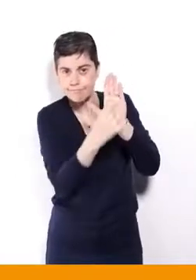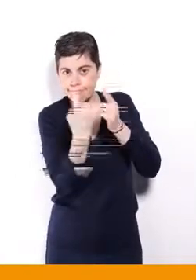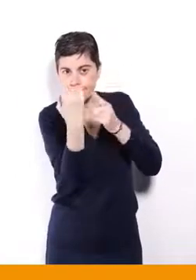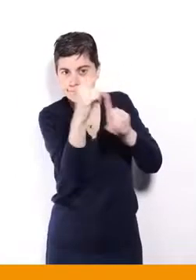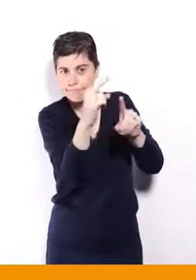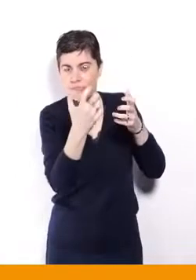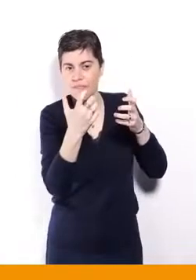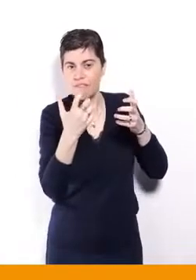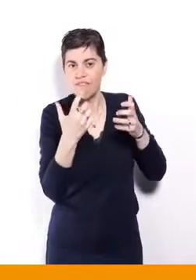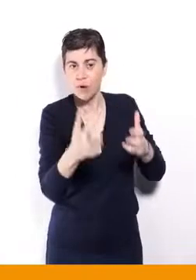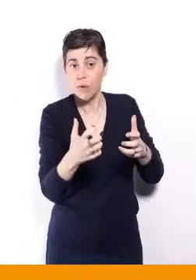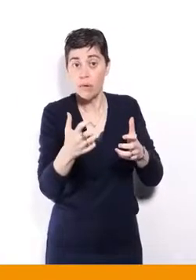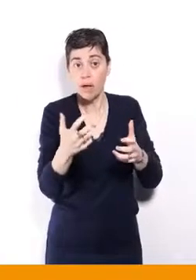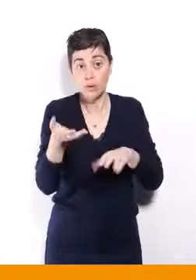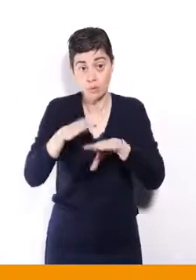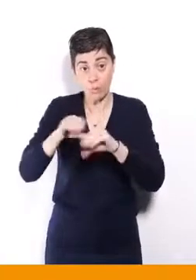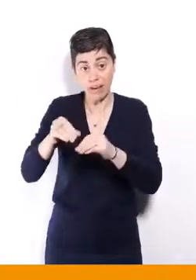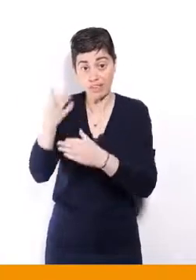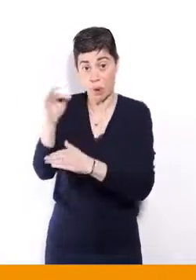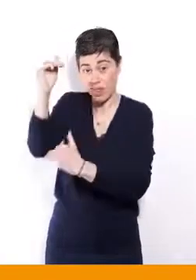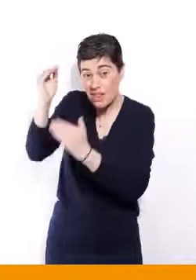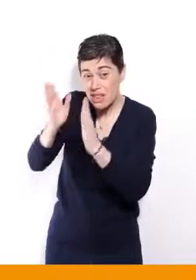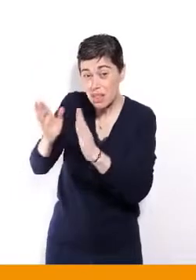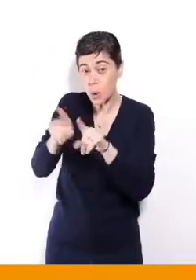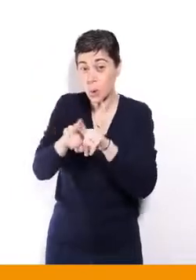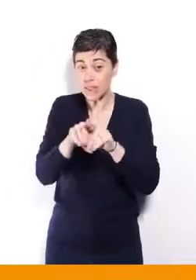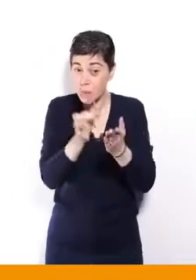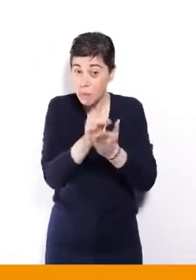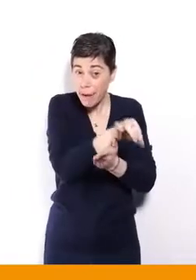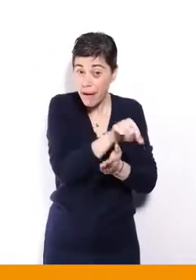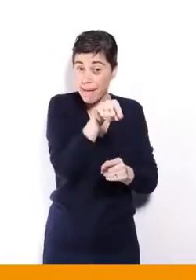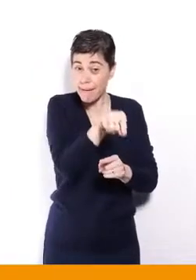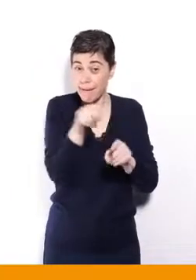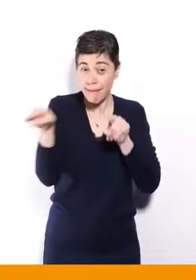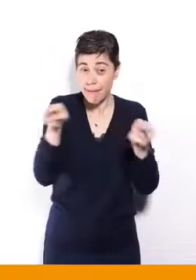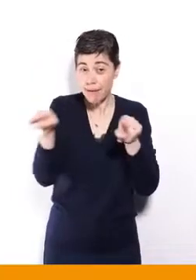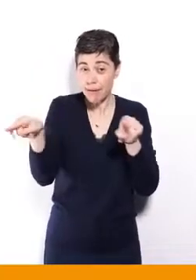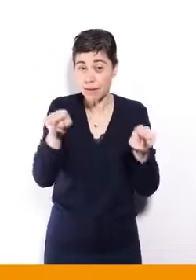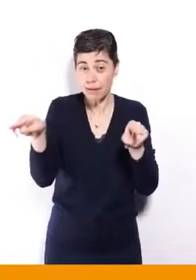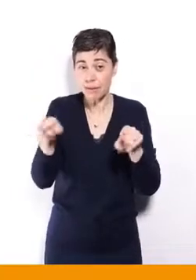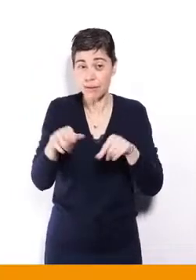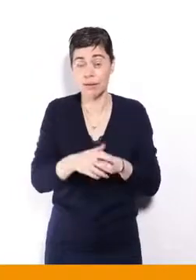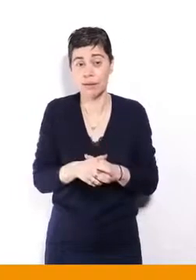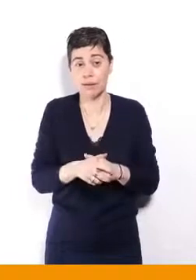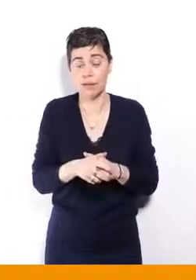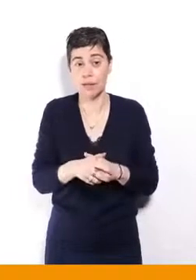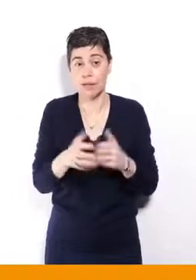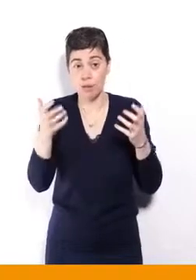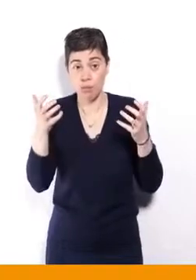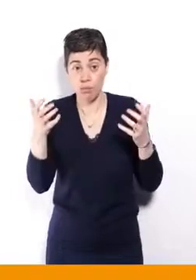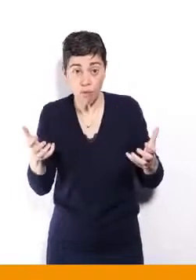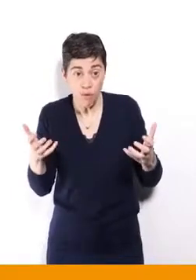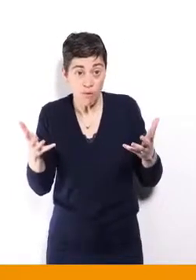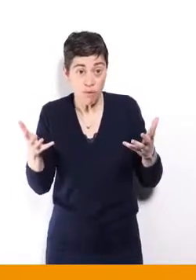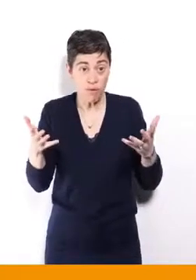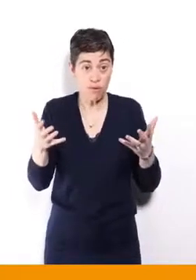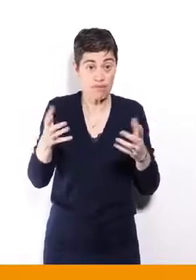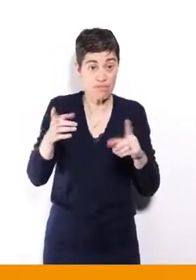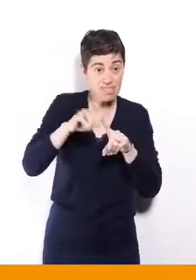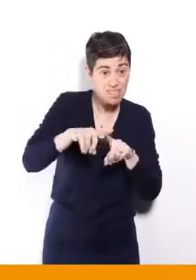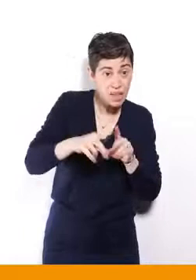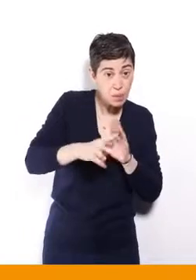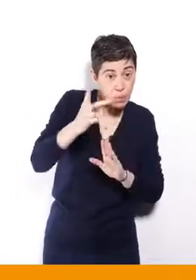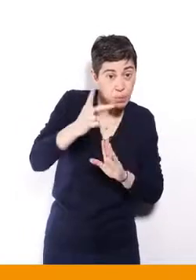aussi en Outre-mer, mais peut-être que est-ce qu'on pourrait aller plus loin? Est-ce que c'est juste des questions de moyens? Est-ce qu'il faut